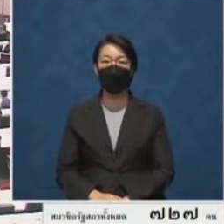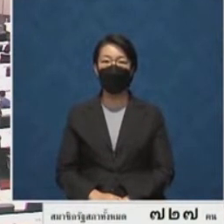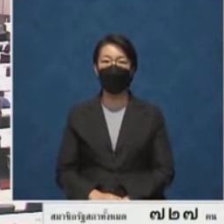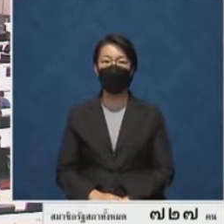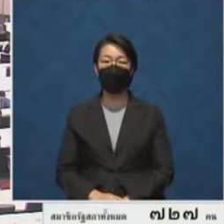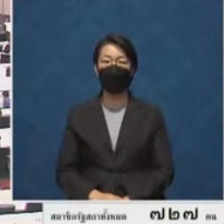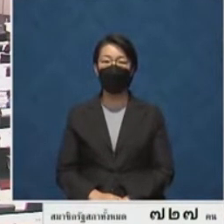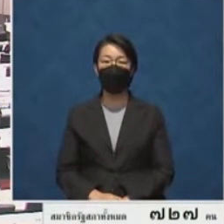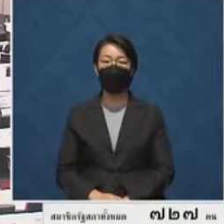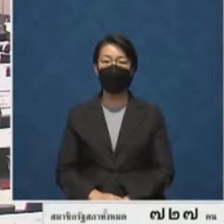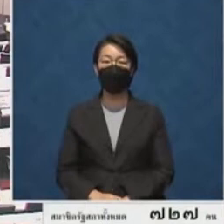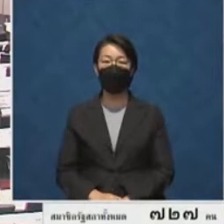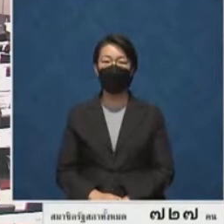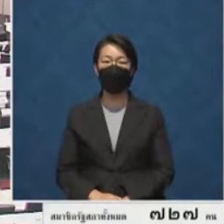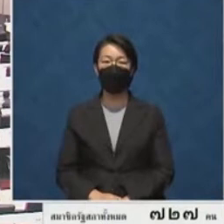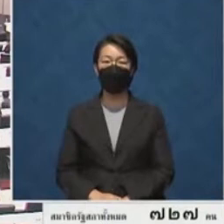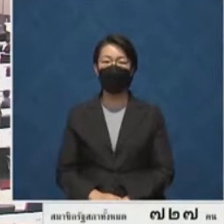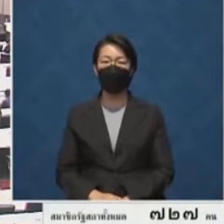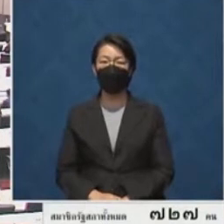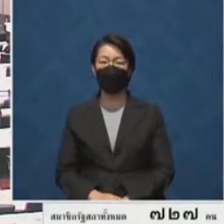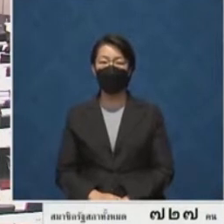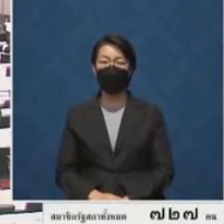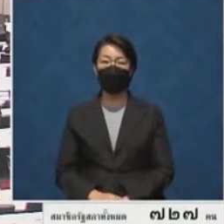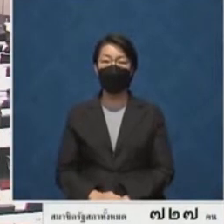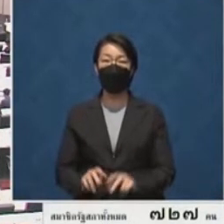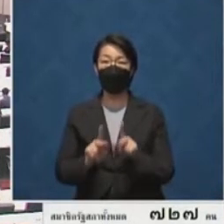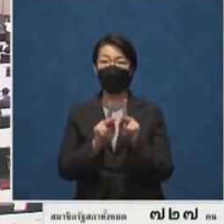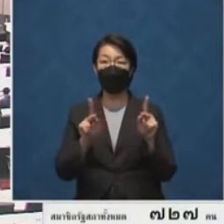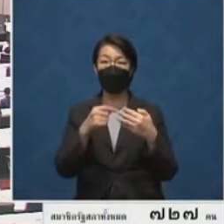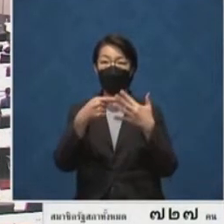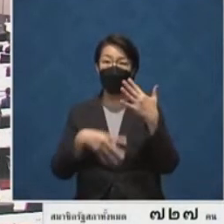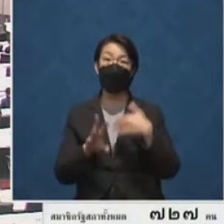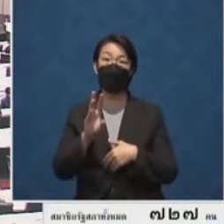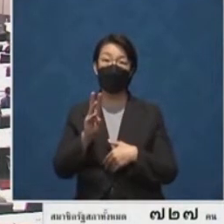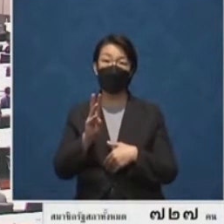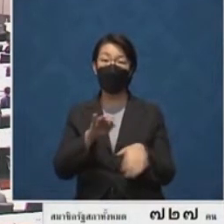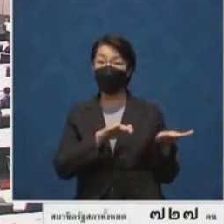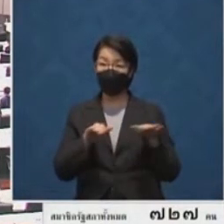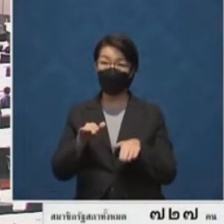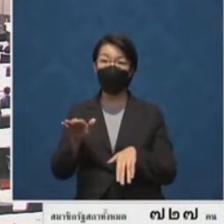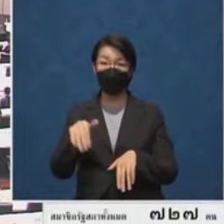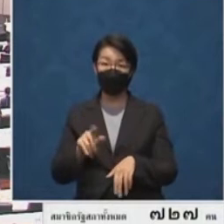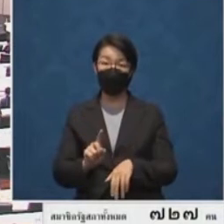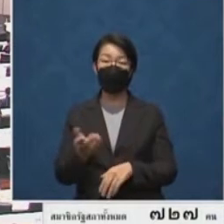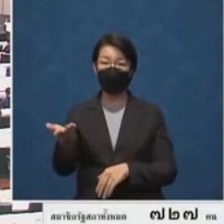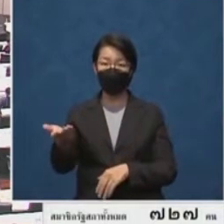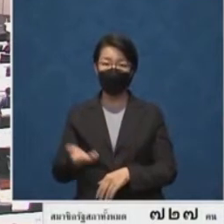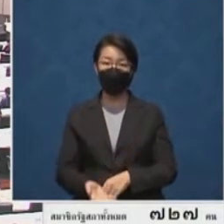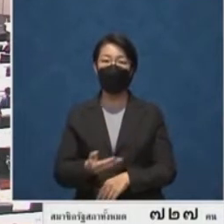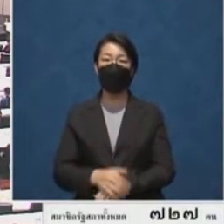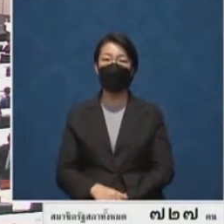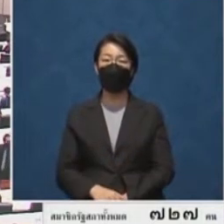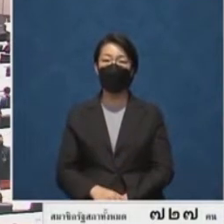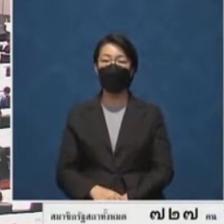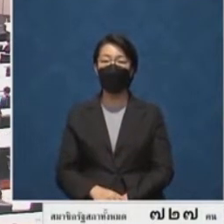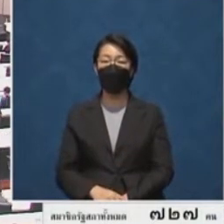กรรมการรับคะแนนเชิญนะครับที่ประกาศชื่อไปแล้วคุณธีรพัฒน์ปิ้งสุลกะนายกิติชัยเรืองสวัสดิ์น